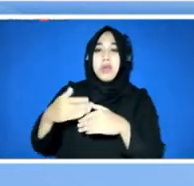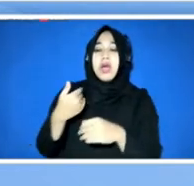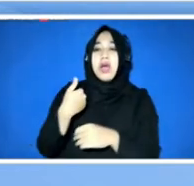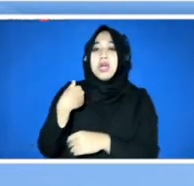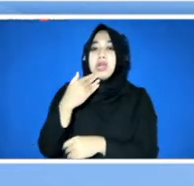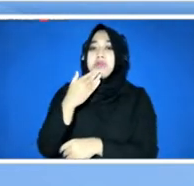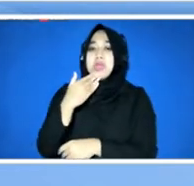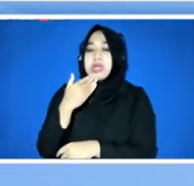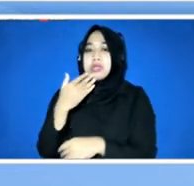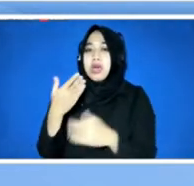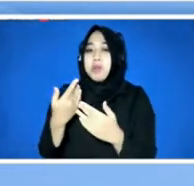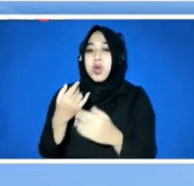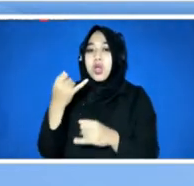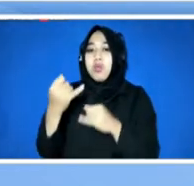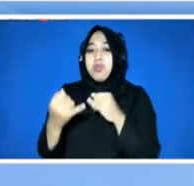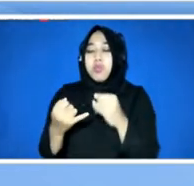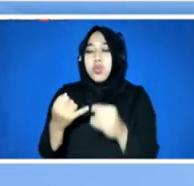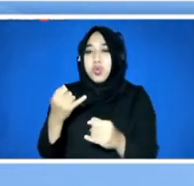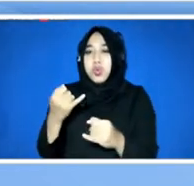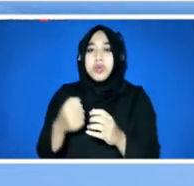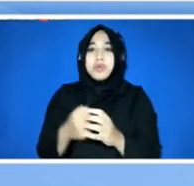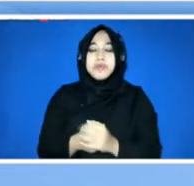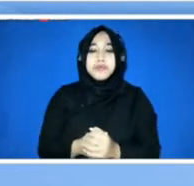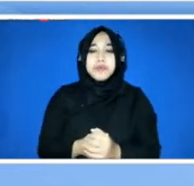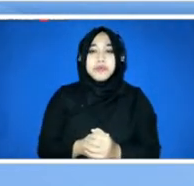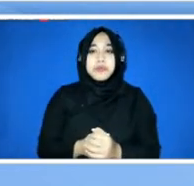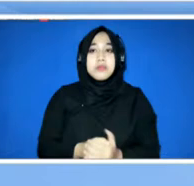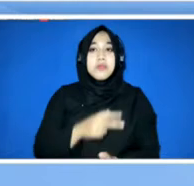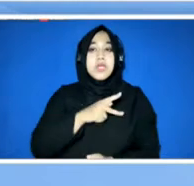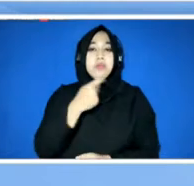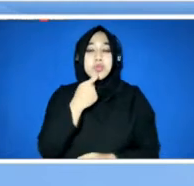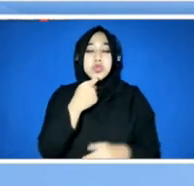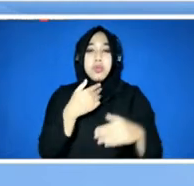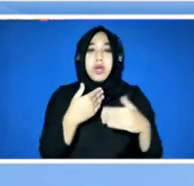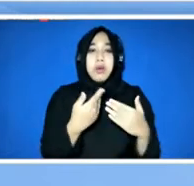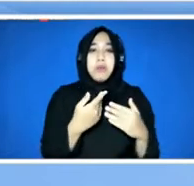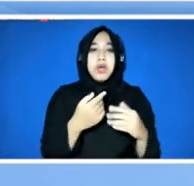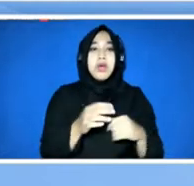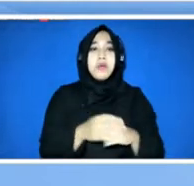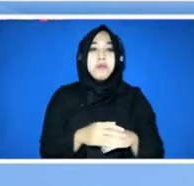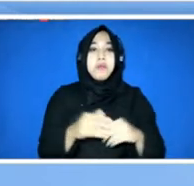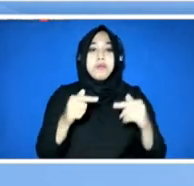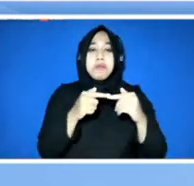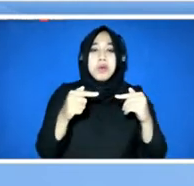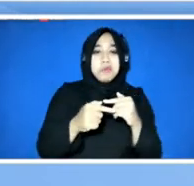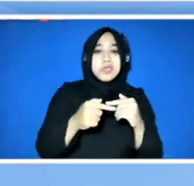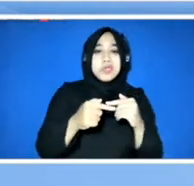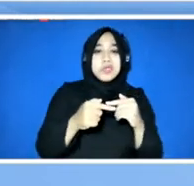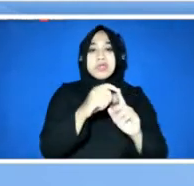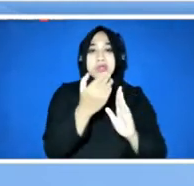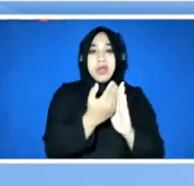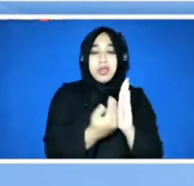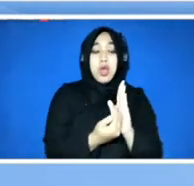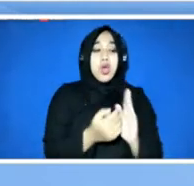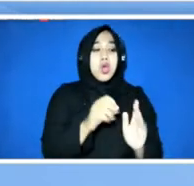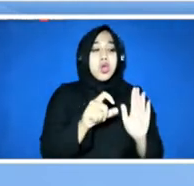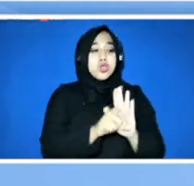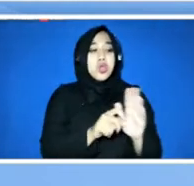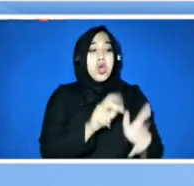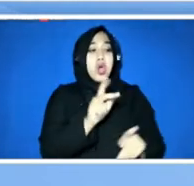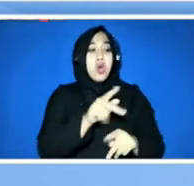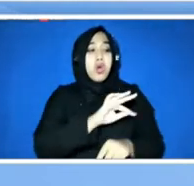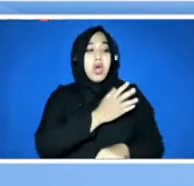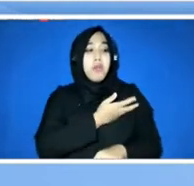mana kita mencoba misrepresenting data gitu loh. Misalnya, okay, kalau nggak mau kasusnya banyak, ya perdikit